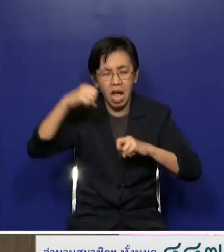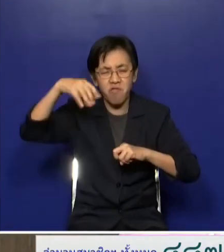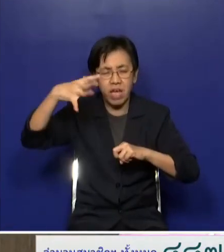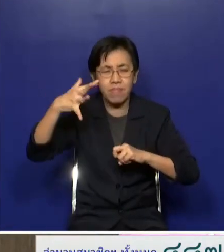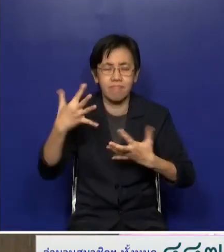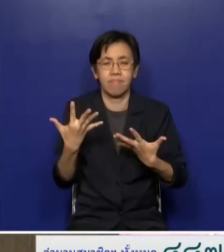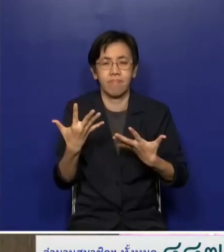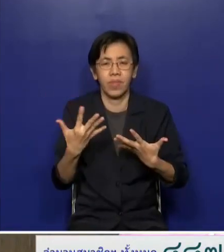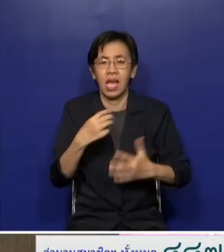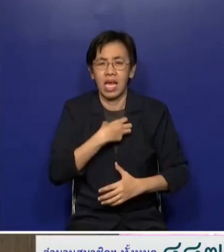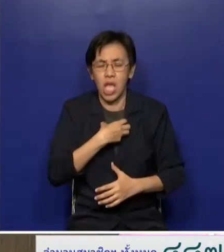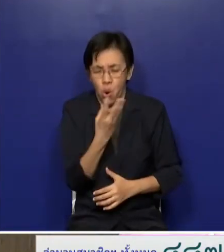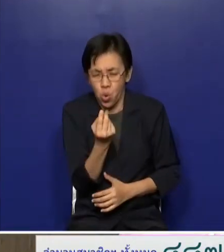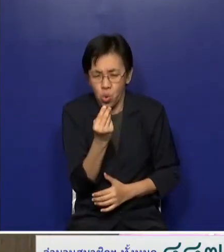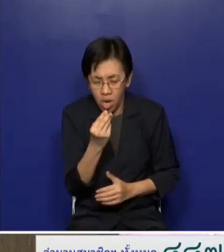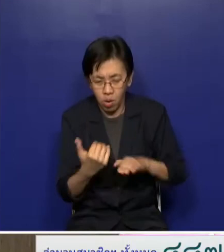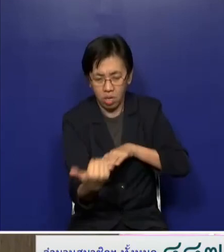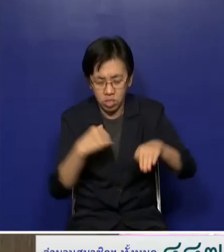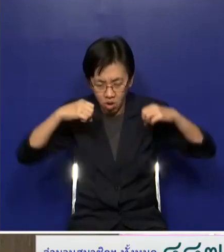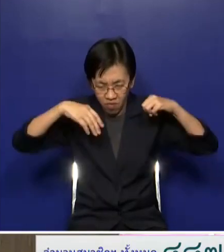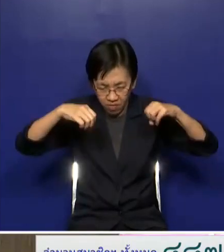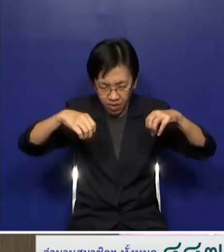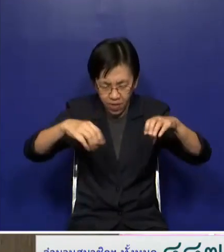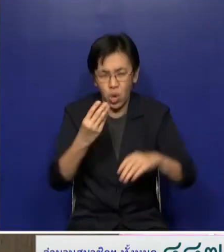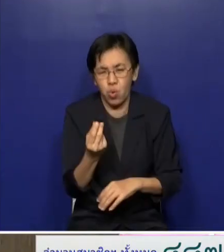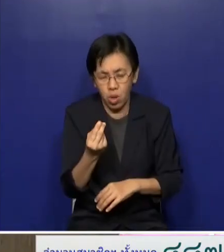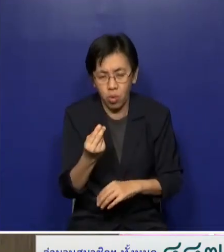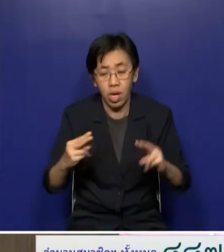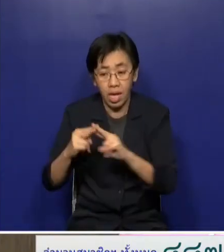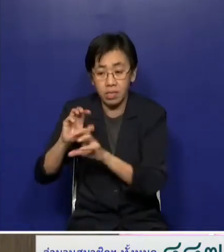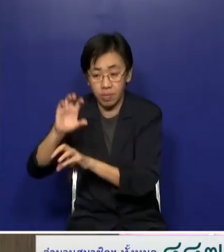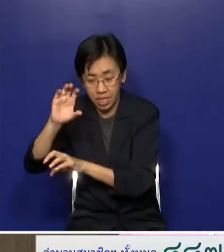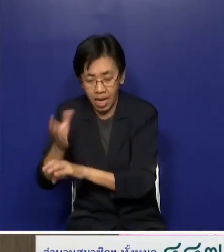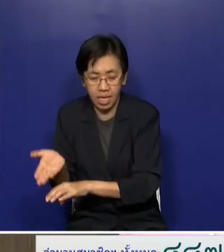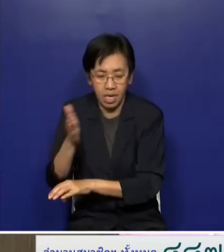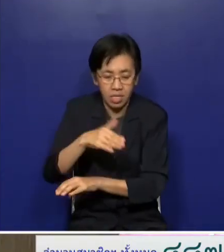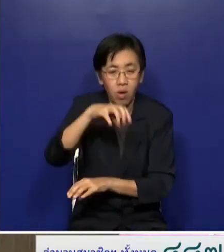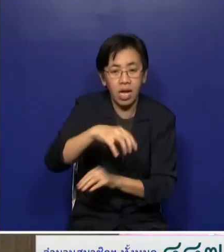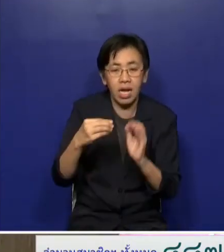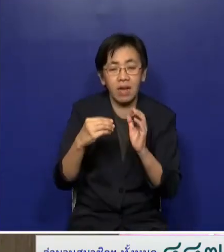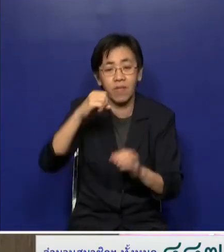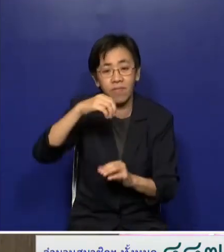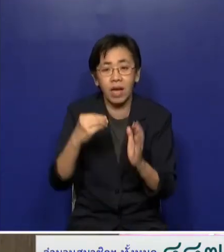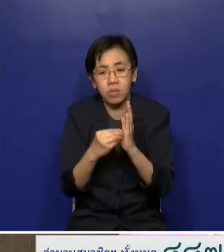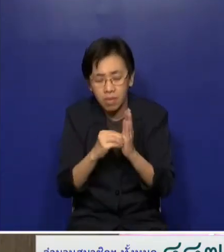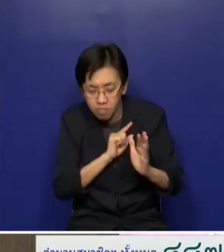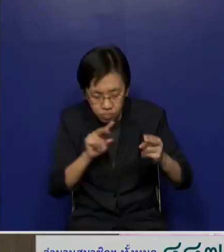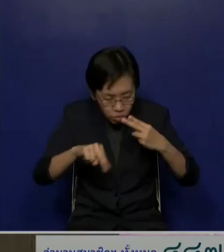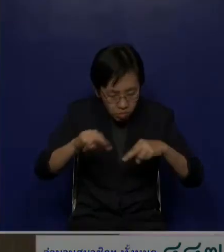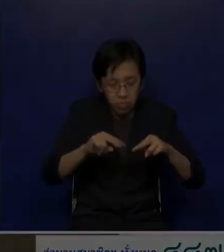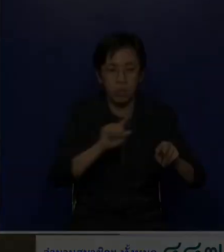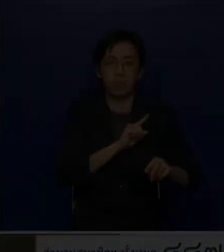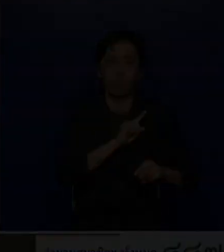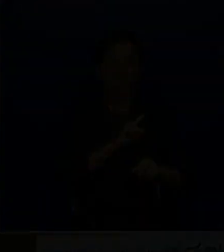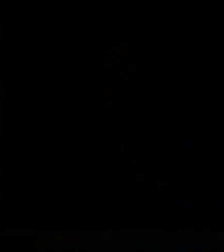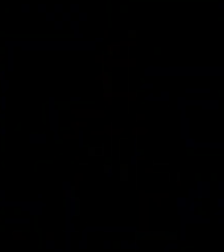งให้มีการติดเท่งฟายฟ้าโดยกวษมหาดไยผ่านไป swojeฟ้าเคลหหงให้ชวยเขาไปตรวจสอบดูแลกนะครับ ขอบคณั่านมาท่